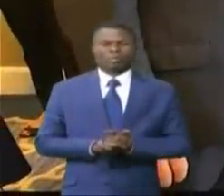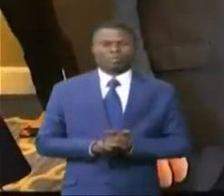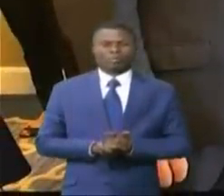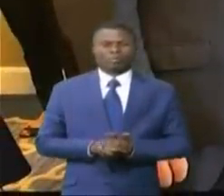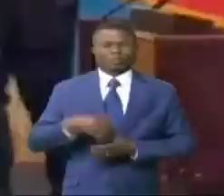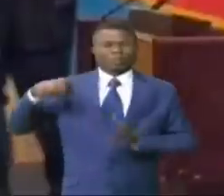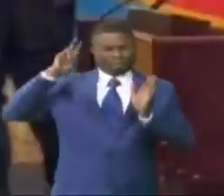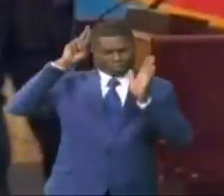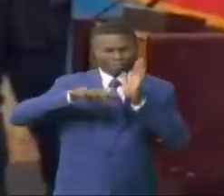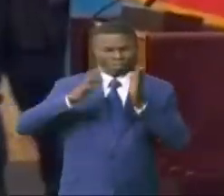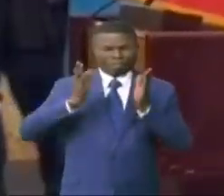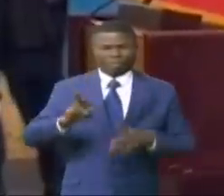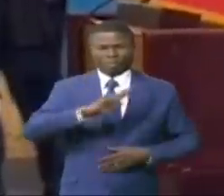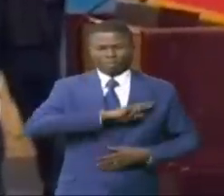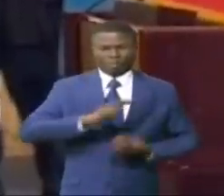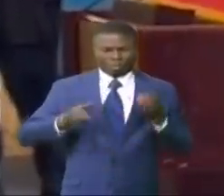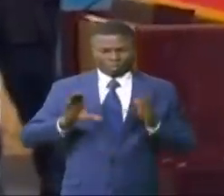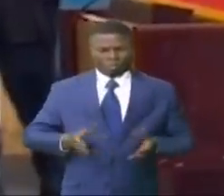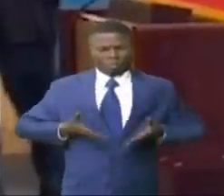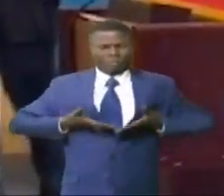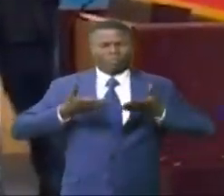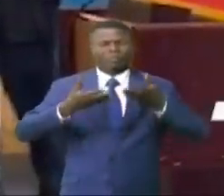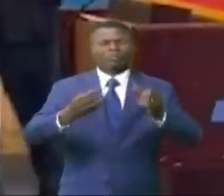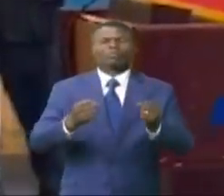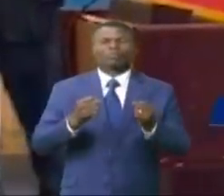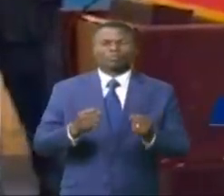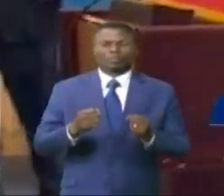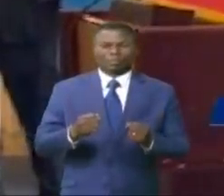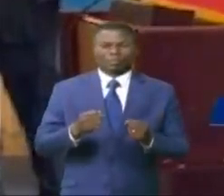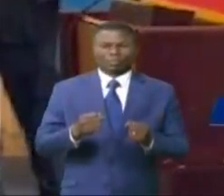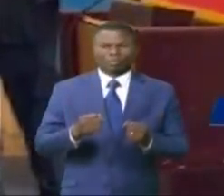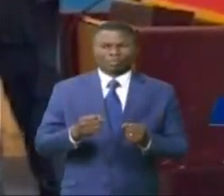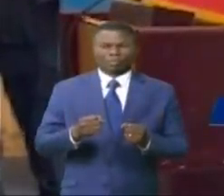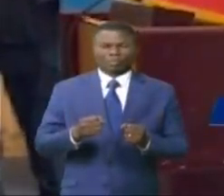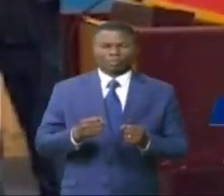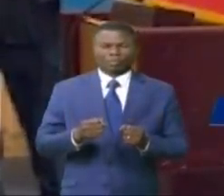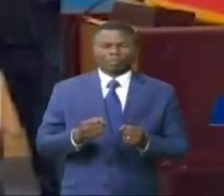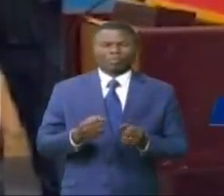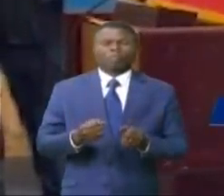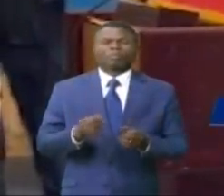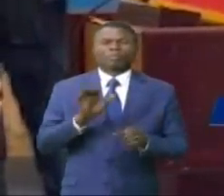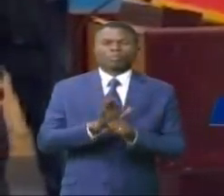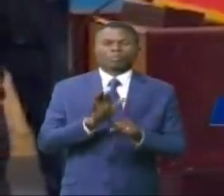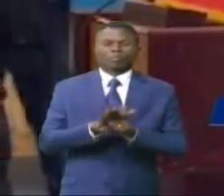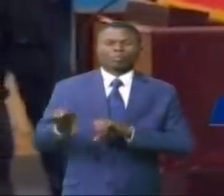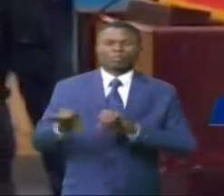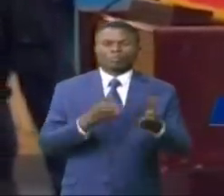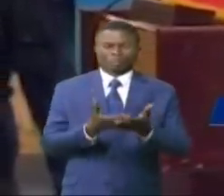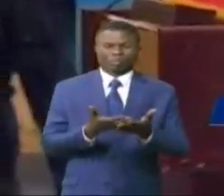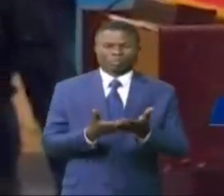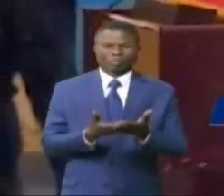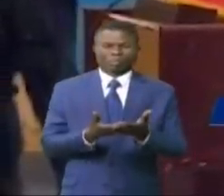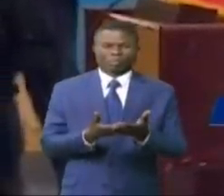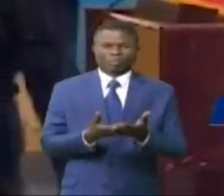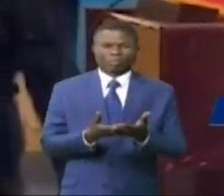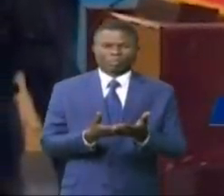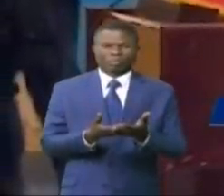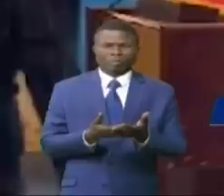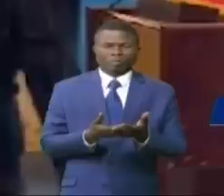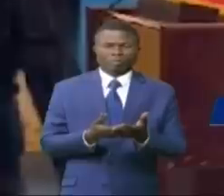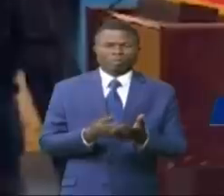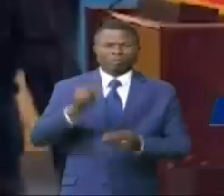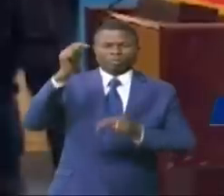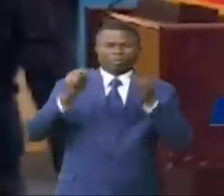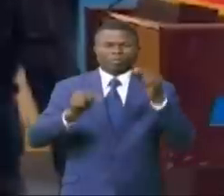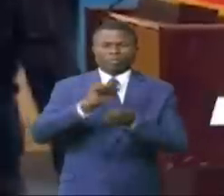gouvernement de la République s'est jeté dans l'eau, sous l'autorité du chef de l'État, et avec lui-même, pour relever les